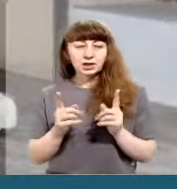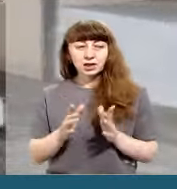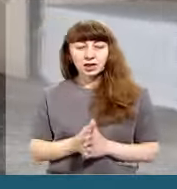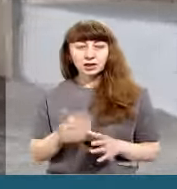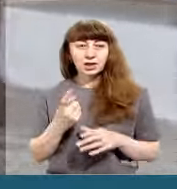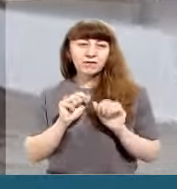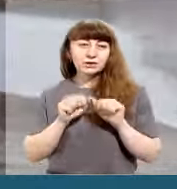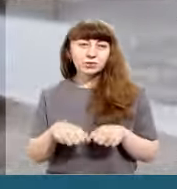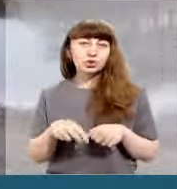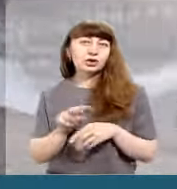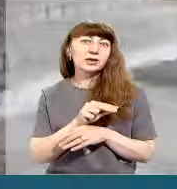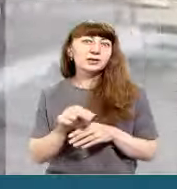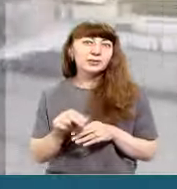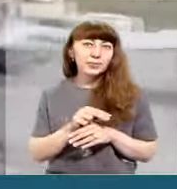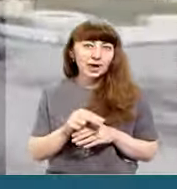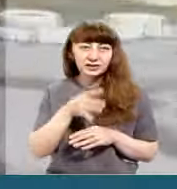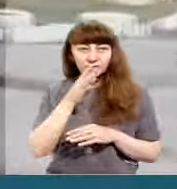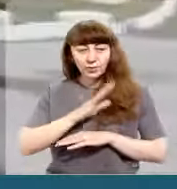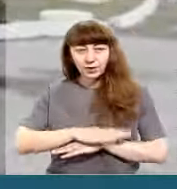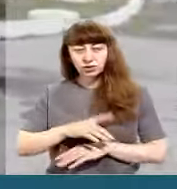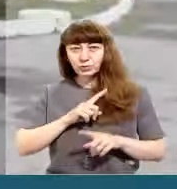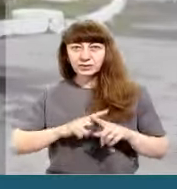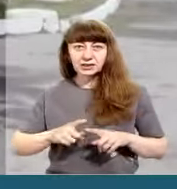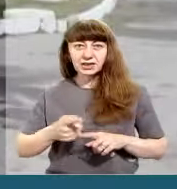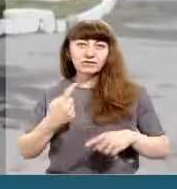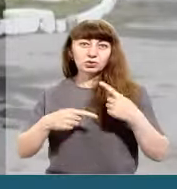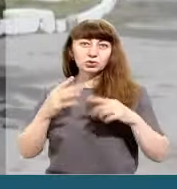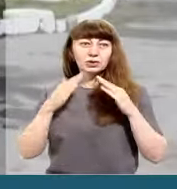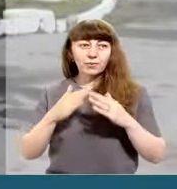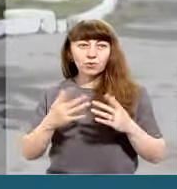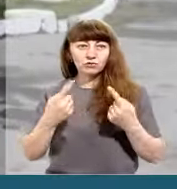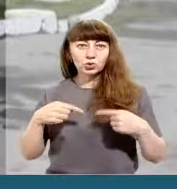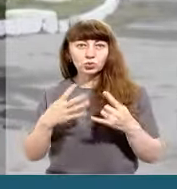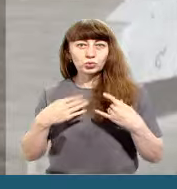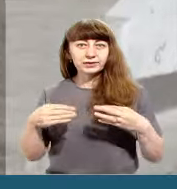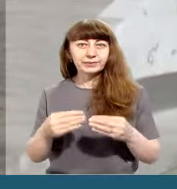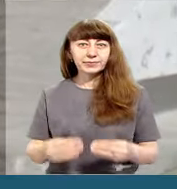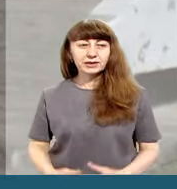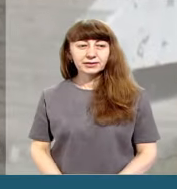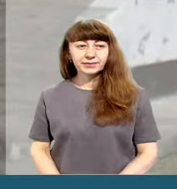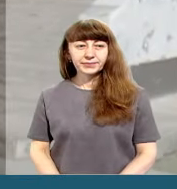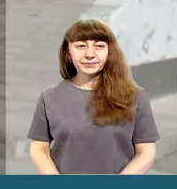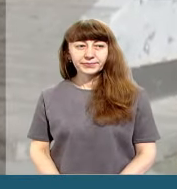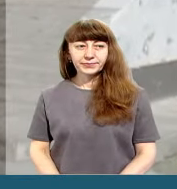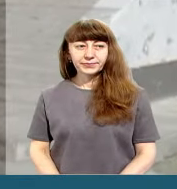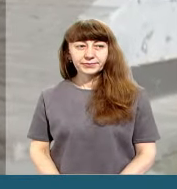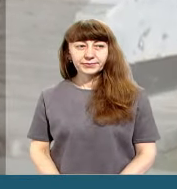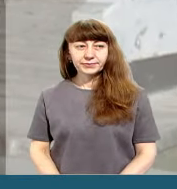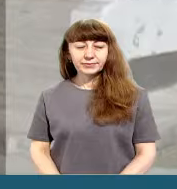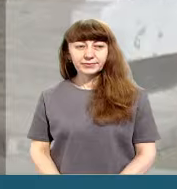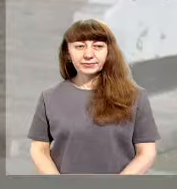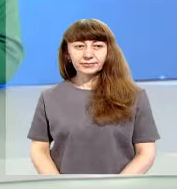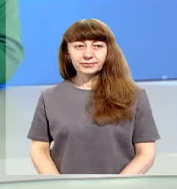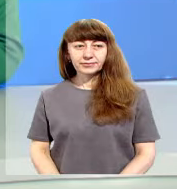к исправлению, чтобы как можно быстрее оказаться дома, в кругу семьи. Любовь Аплашкина, Олег Сытник, телеканал